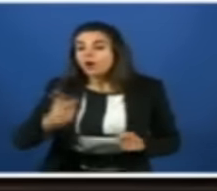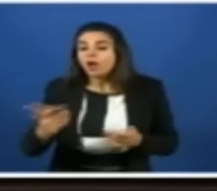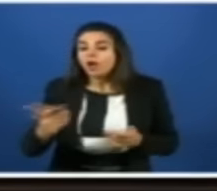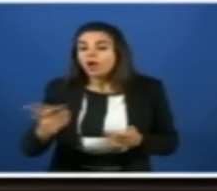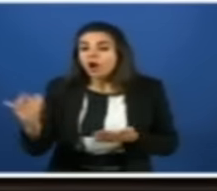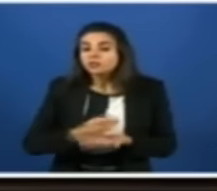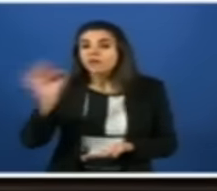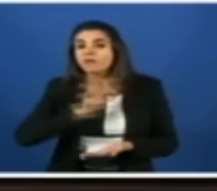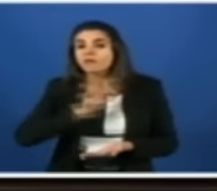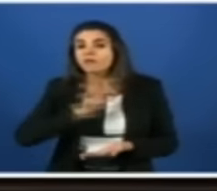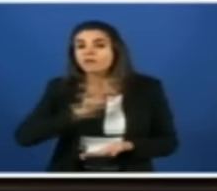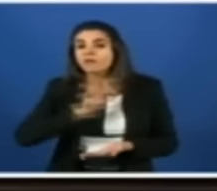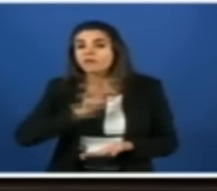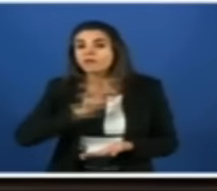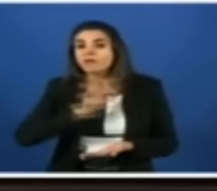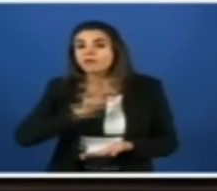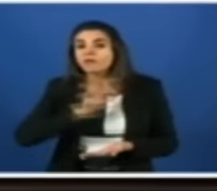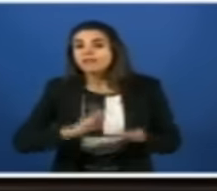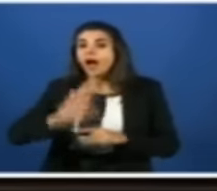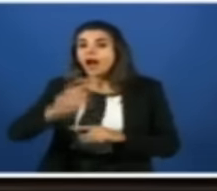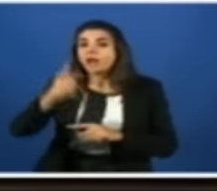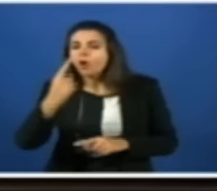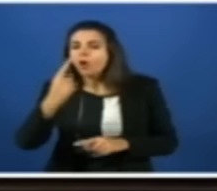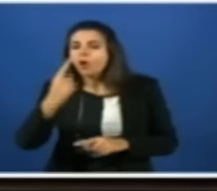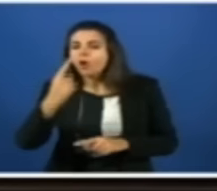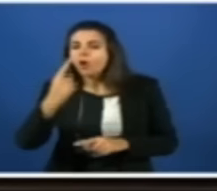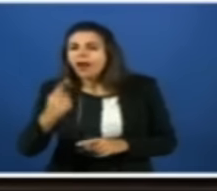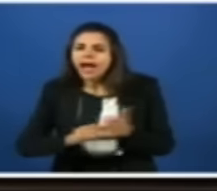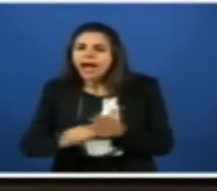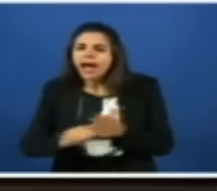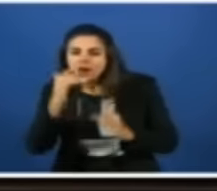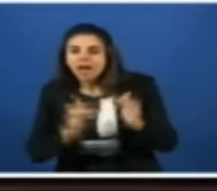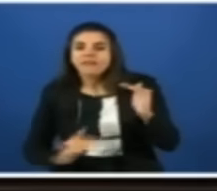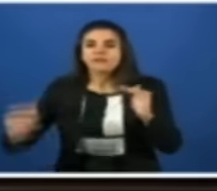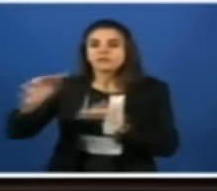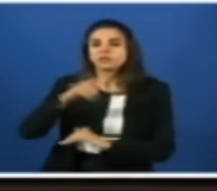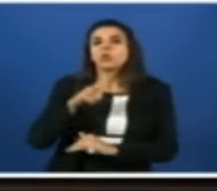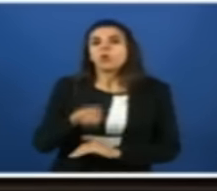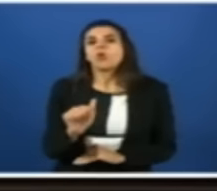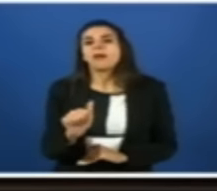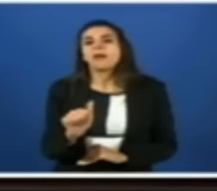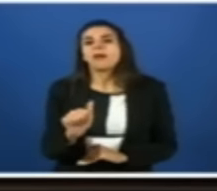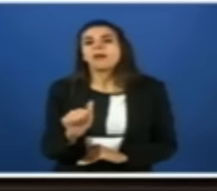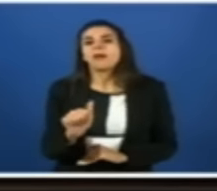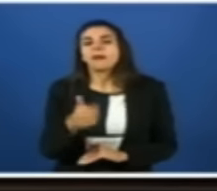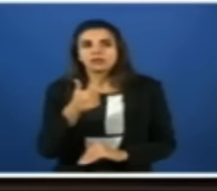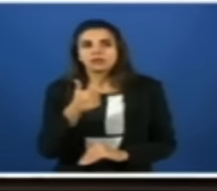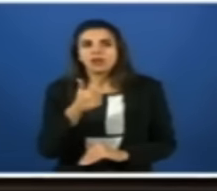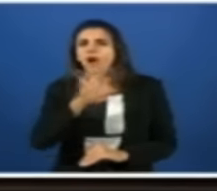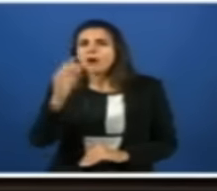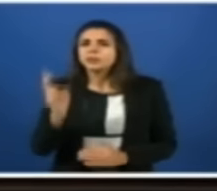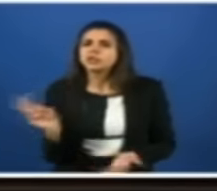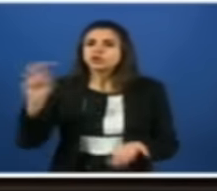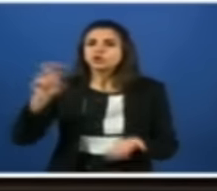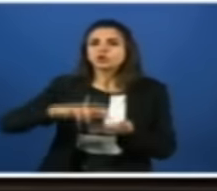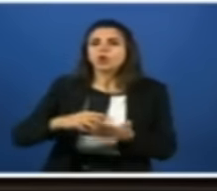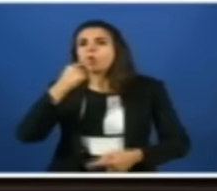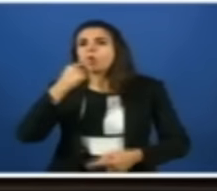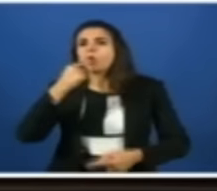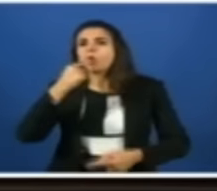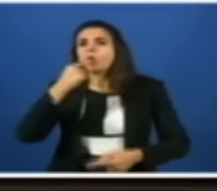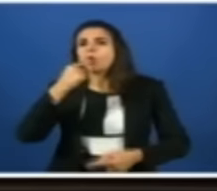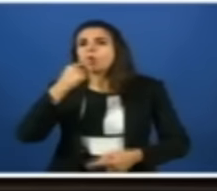çıkarları, Türkiye'nin geleceği her şeyin üzerindedir. Çıkıp diyorlar ki,